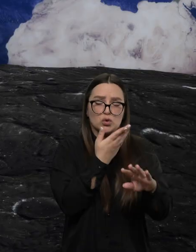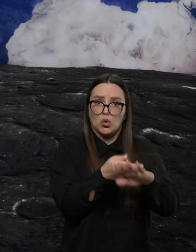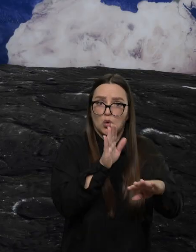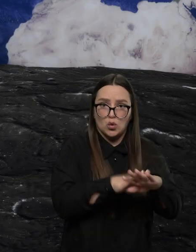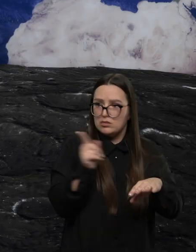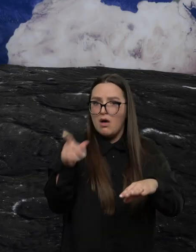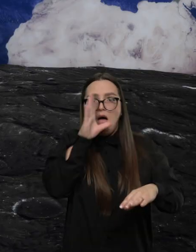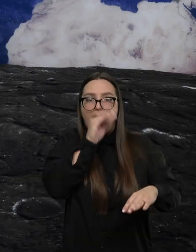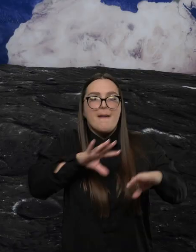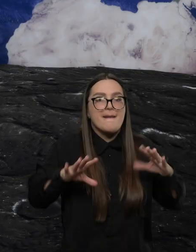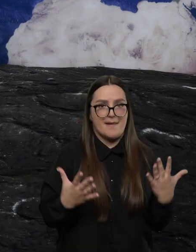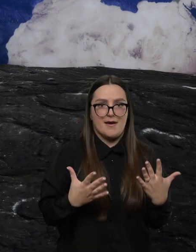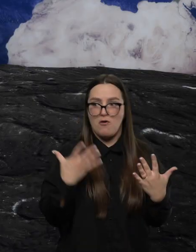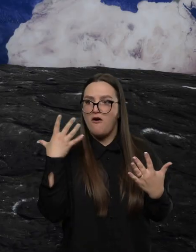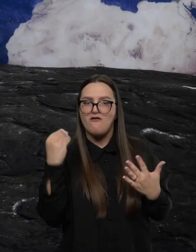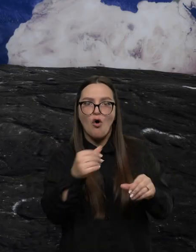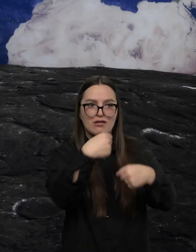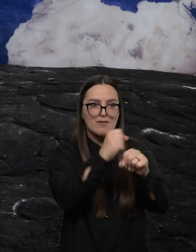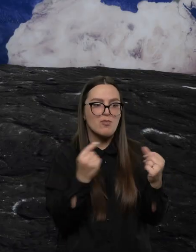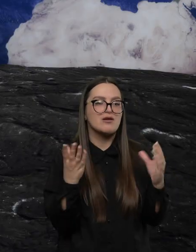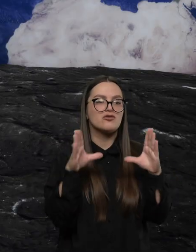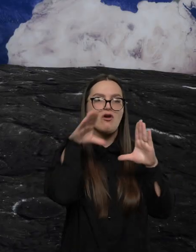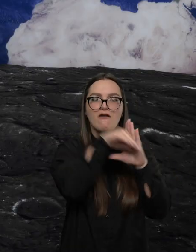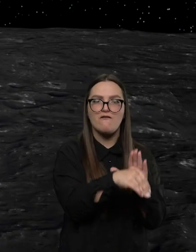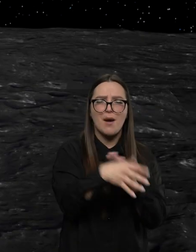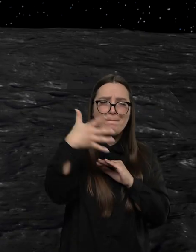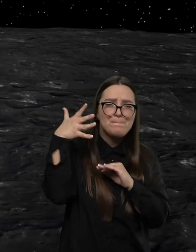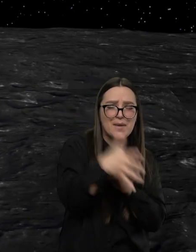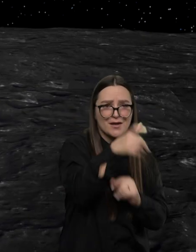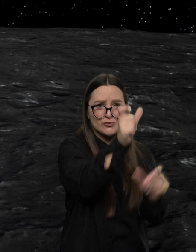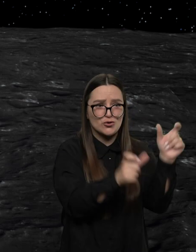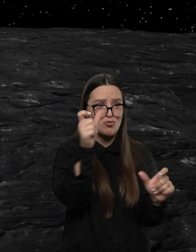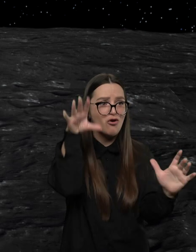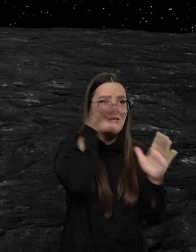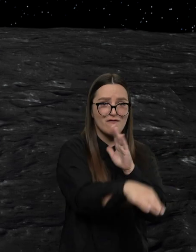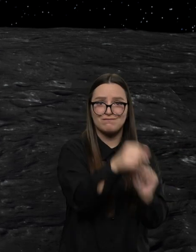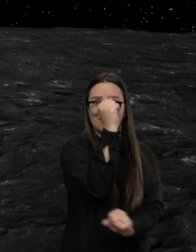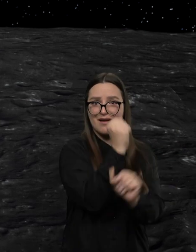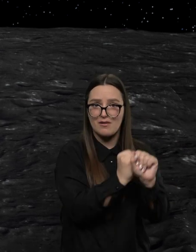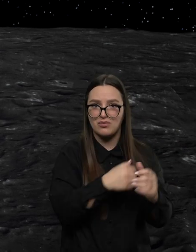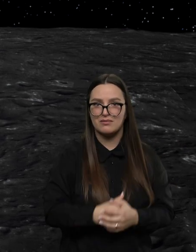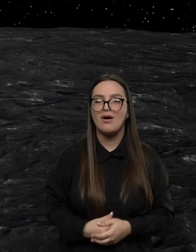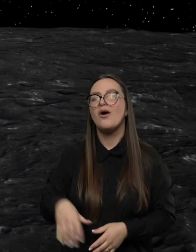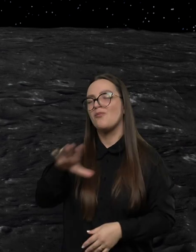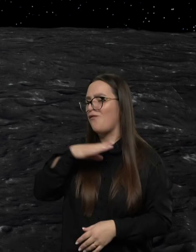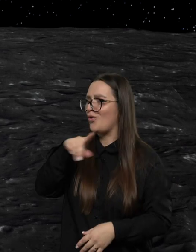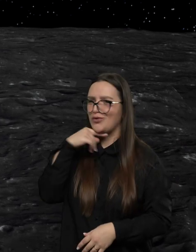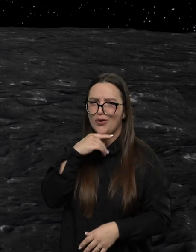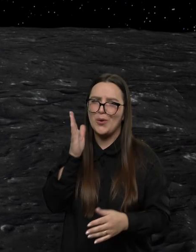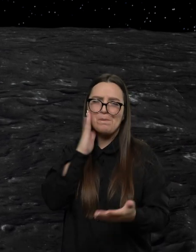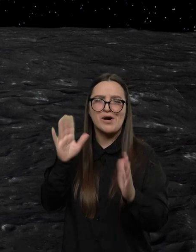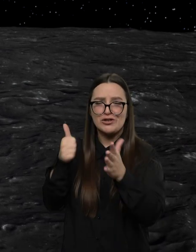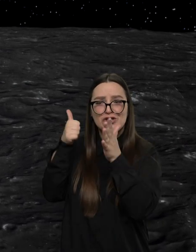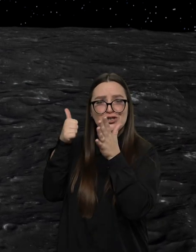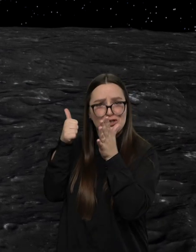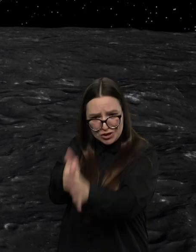užduotimi, žinant, kad jūsų laboratorijoje dirbo net 5000 laborantų? Nu ir dar daugiau buvo maždaug 6000